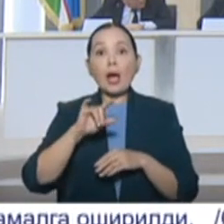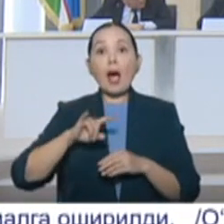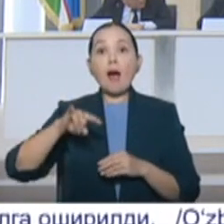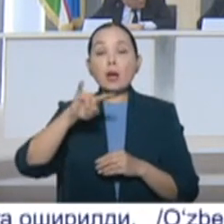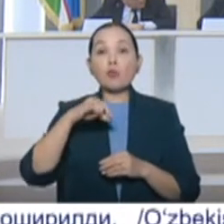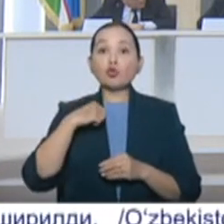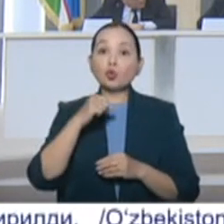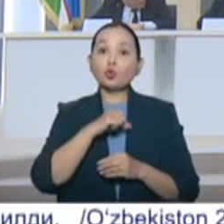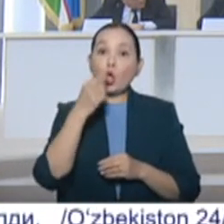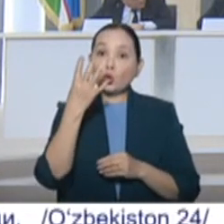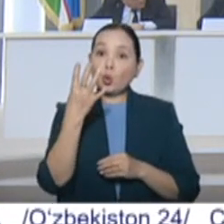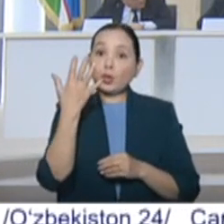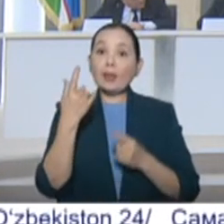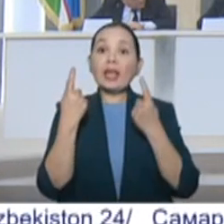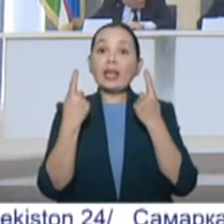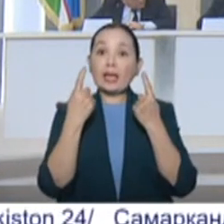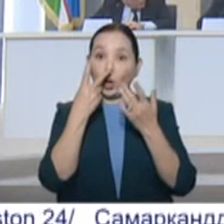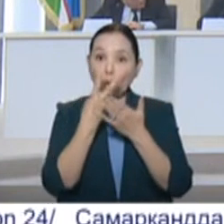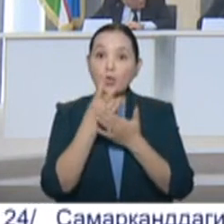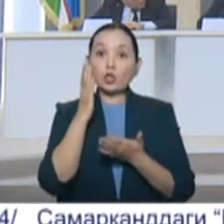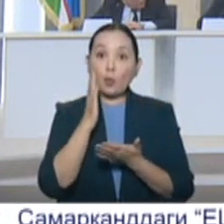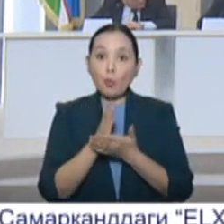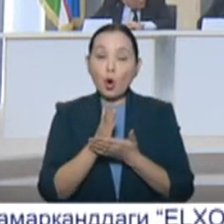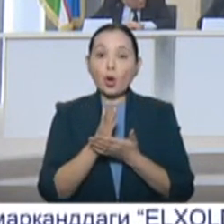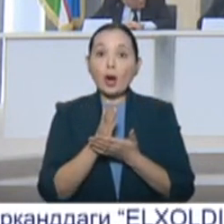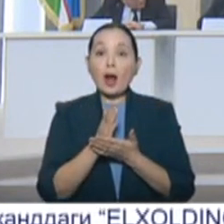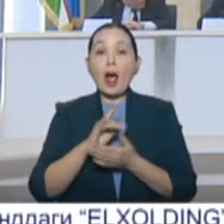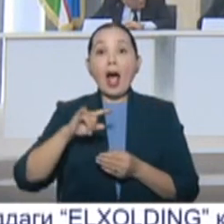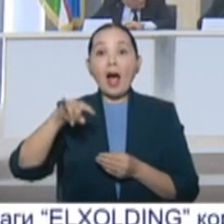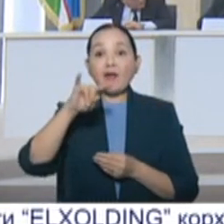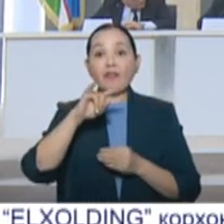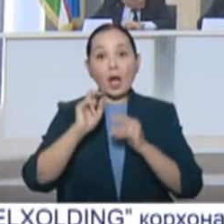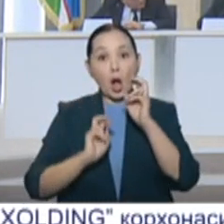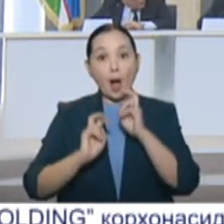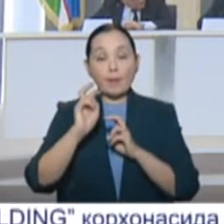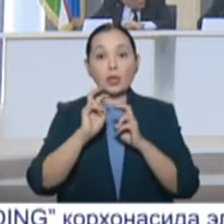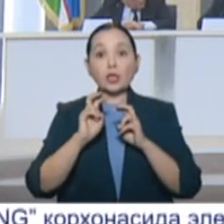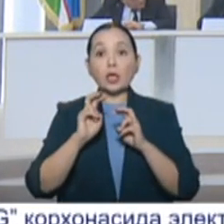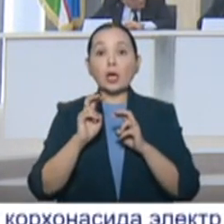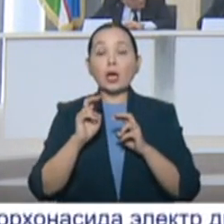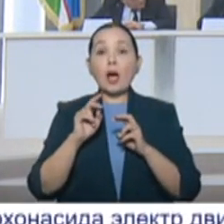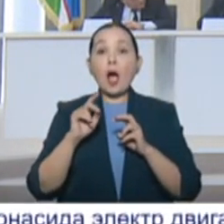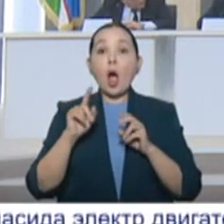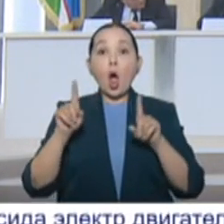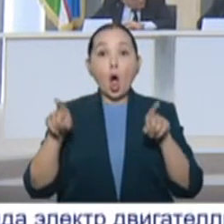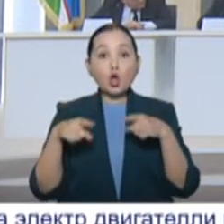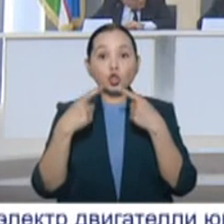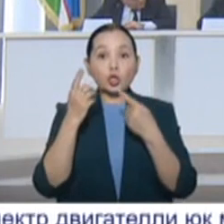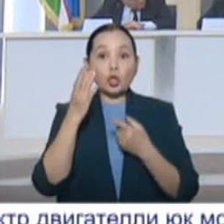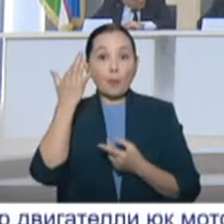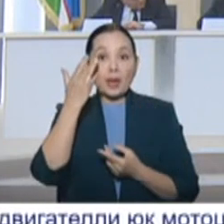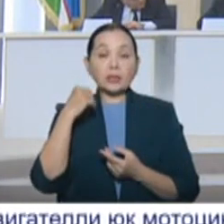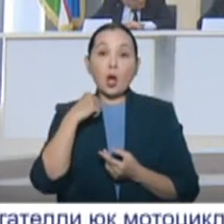aeroportda o'zini bir 4 ta 5 ta yirik ko'rsatkichlari bor. Aviakompaniyalar aeroportlarning jozibadorligini oshirish maqsadida bular har